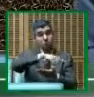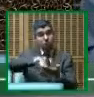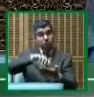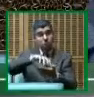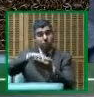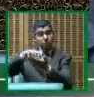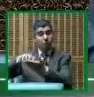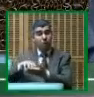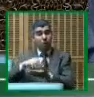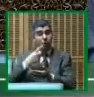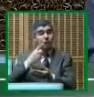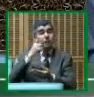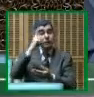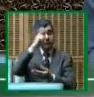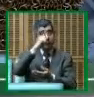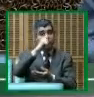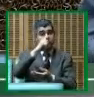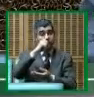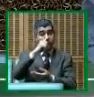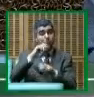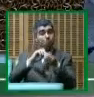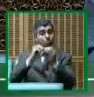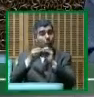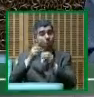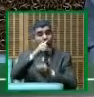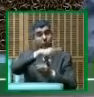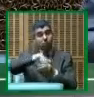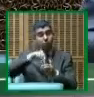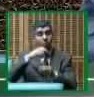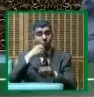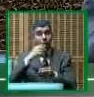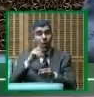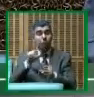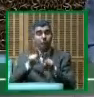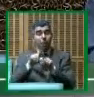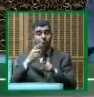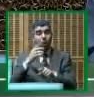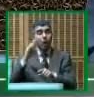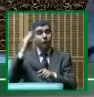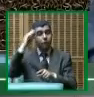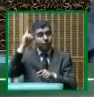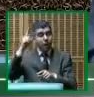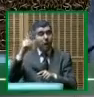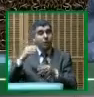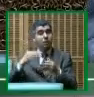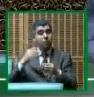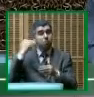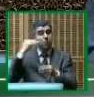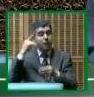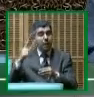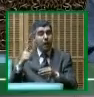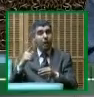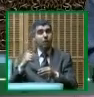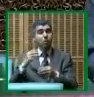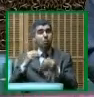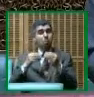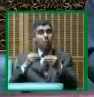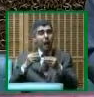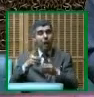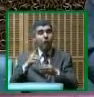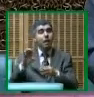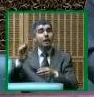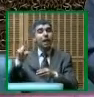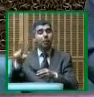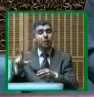من البنايات مهددة بالسقوط، مثل ما حصل في فاس، في مراكش، في مكناس في السنة الماضية، وفي الدار